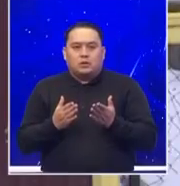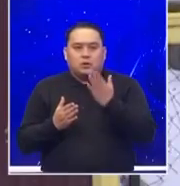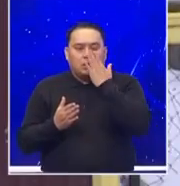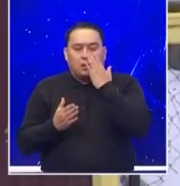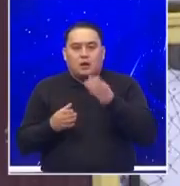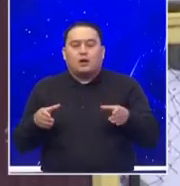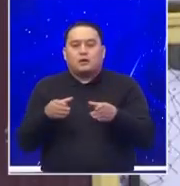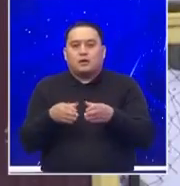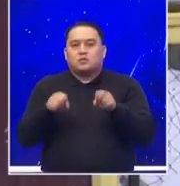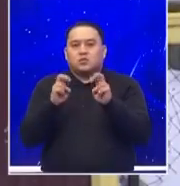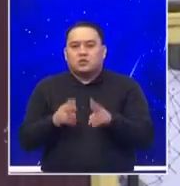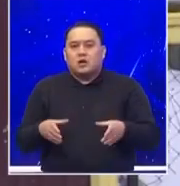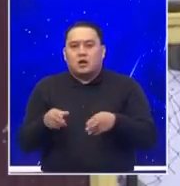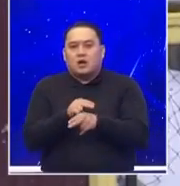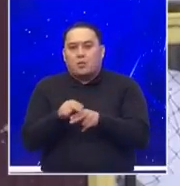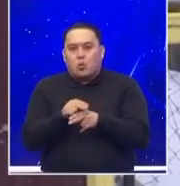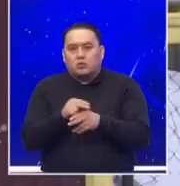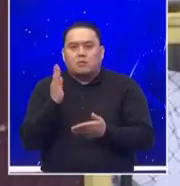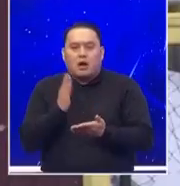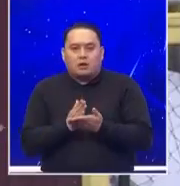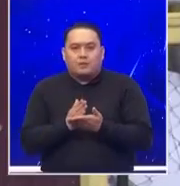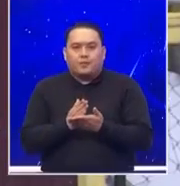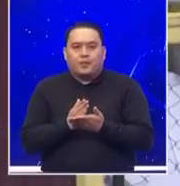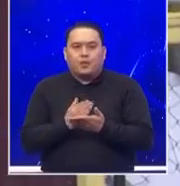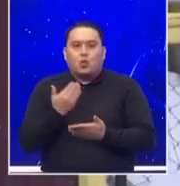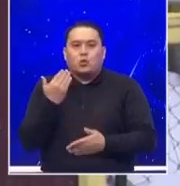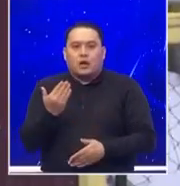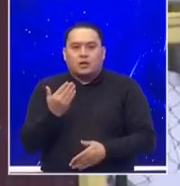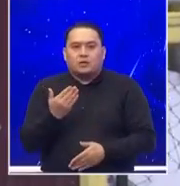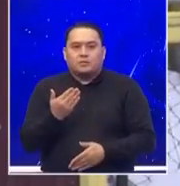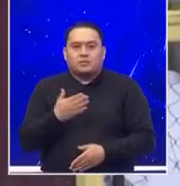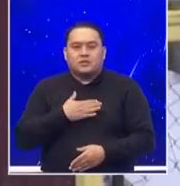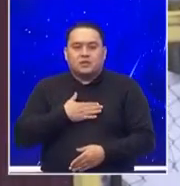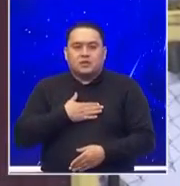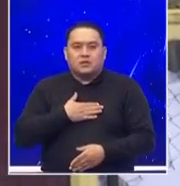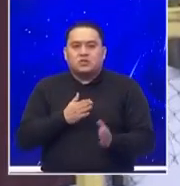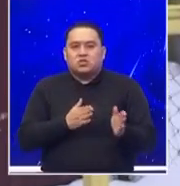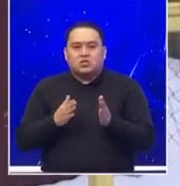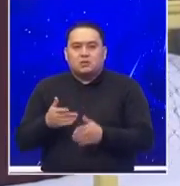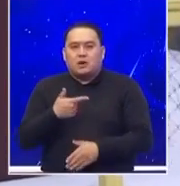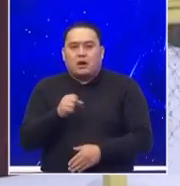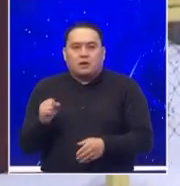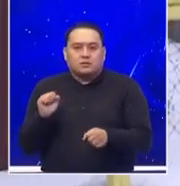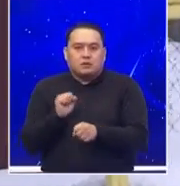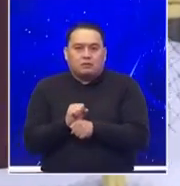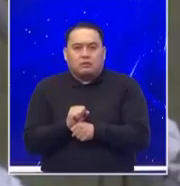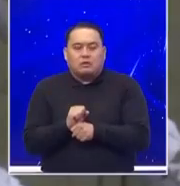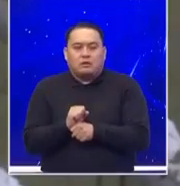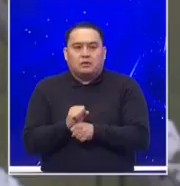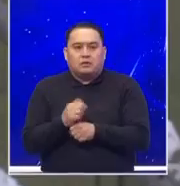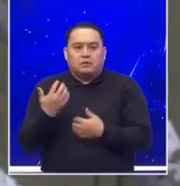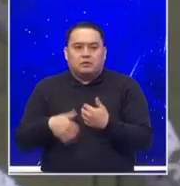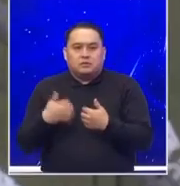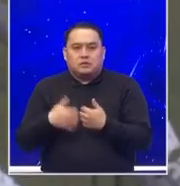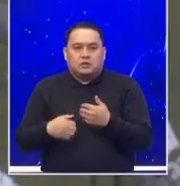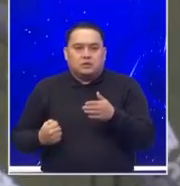аварийный бригадалардан бөлек, бізде ремонтный бригада бар. Олар, мысалы, системада газ қатып қалғаннан кейін, мысалы, средний